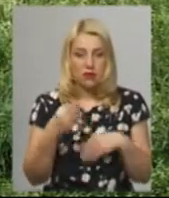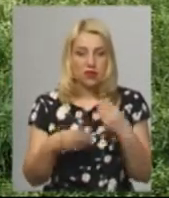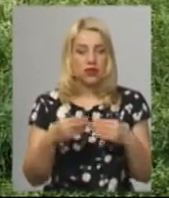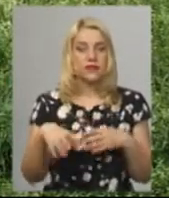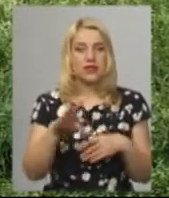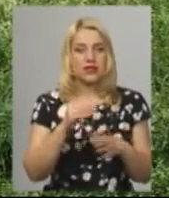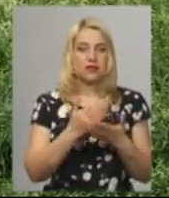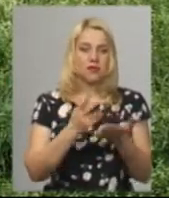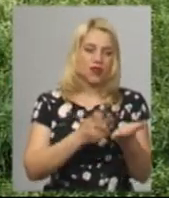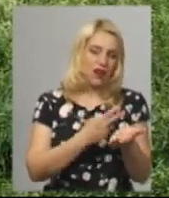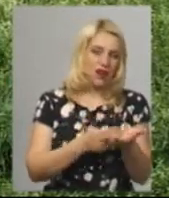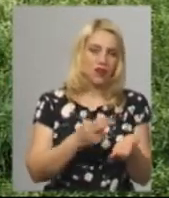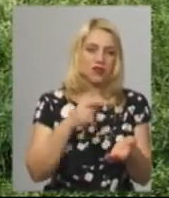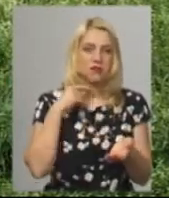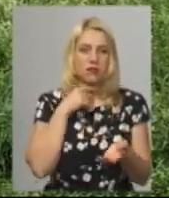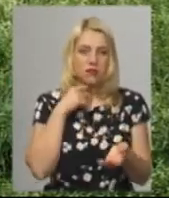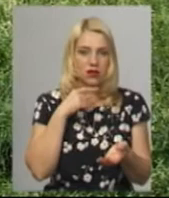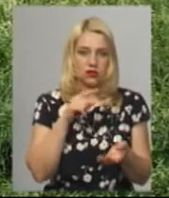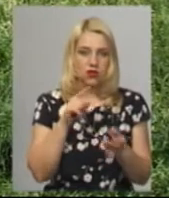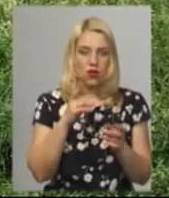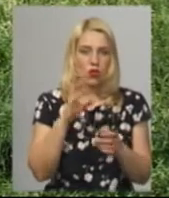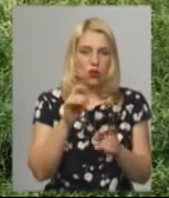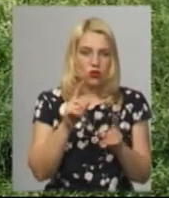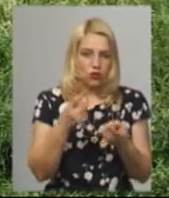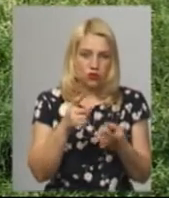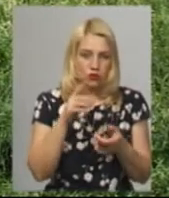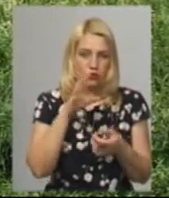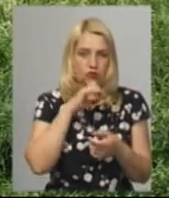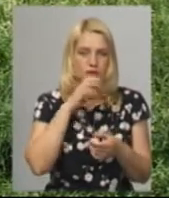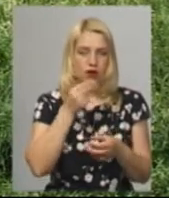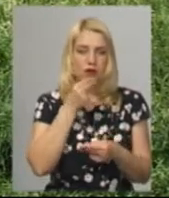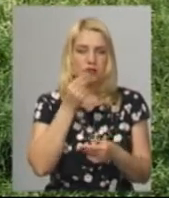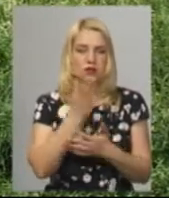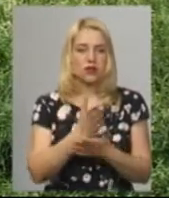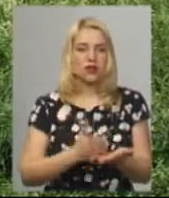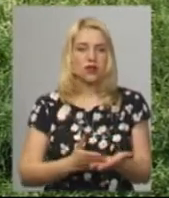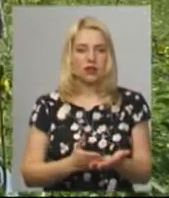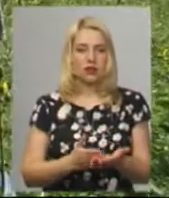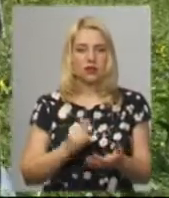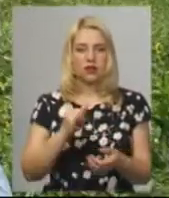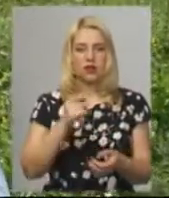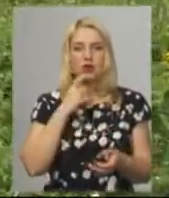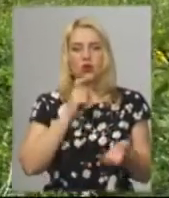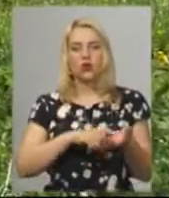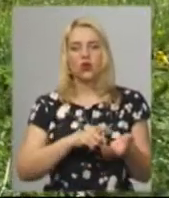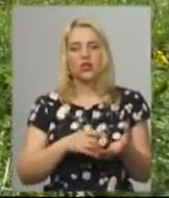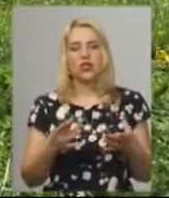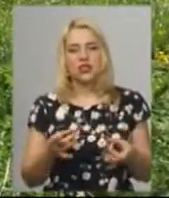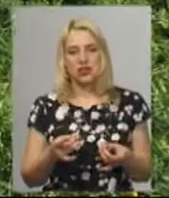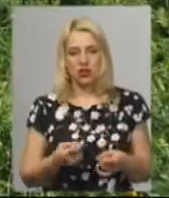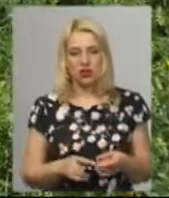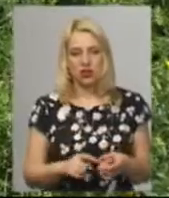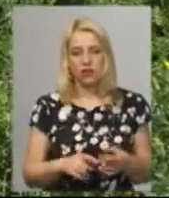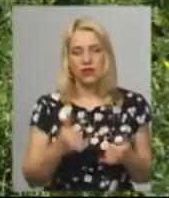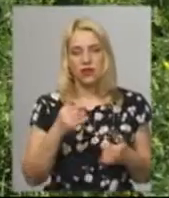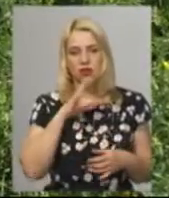там і кашку, і м'яско, все даємо, але він полюбляє чомусь тільки хліб, ну і курятину сирою. За словами Оксани Журби, зараз